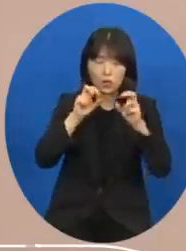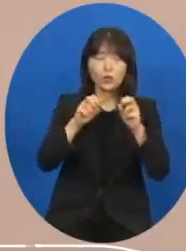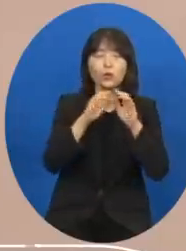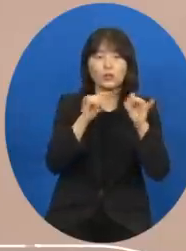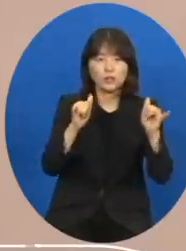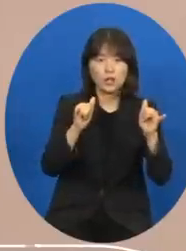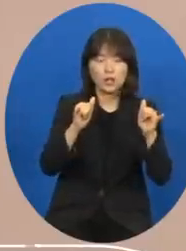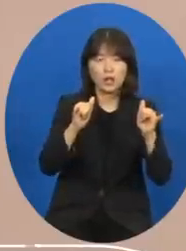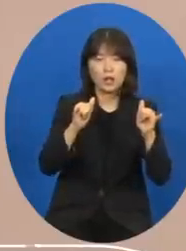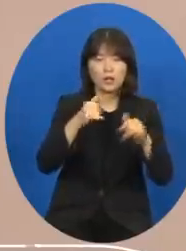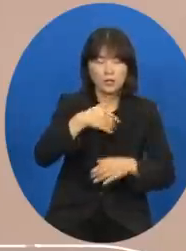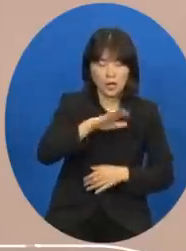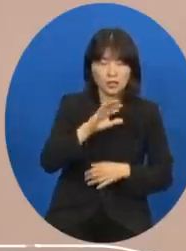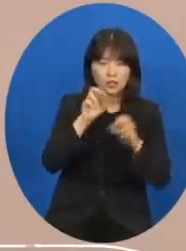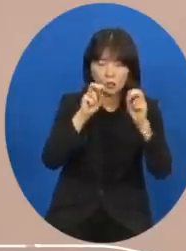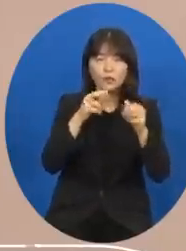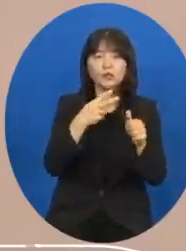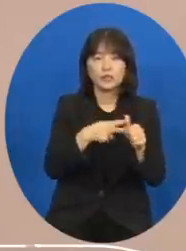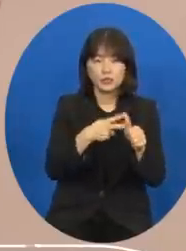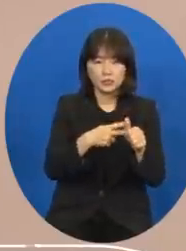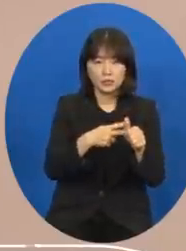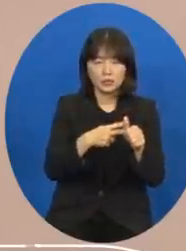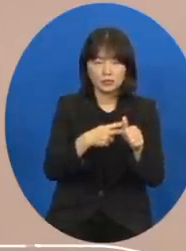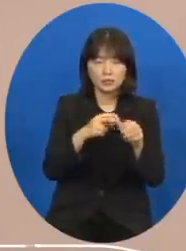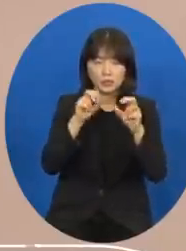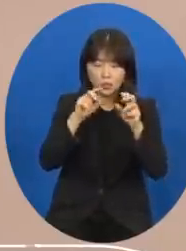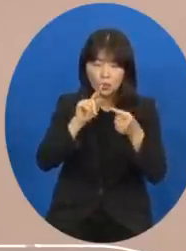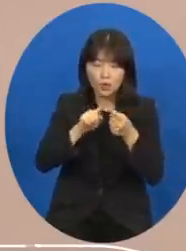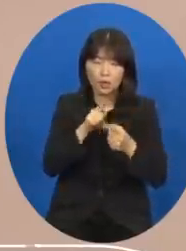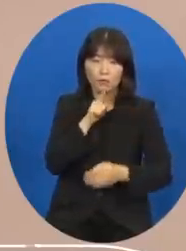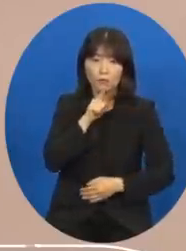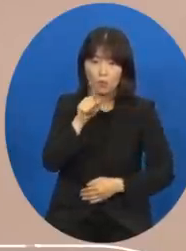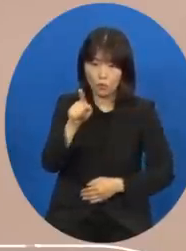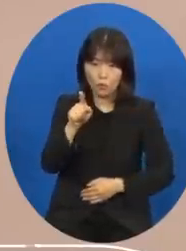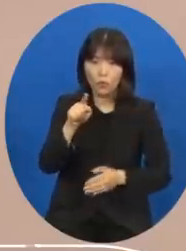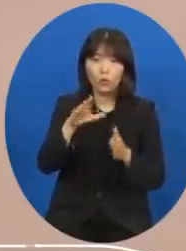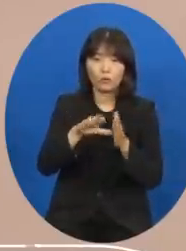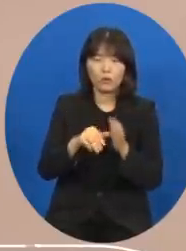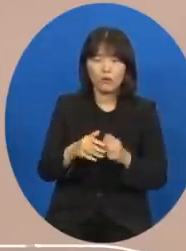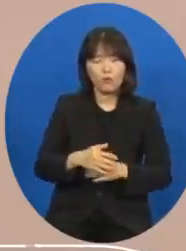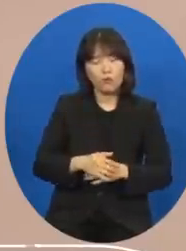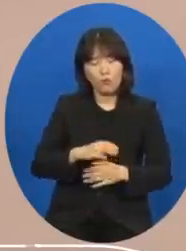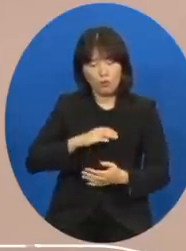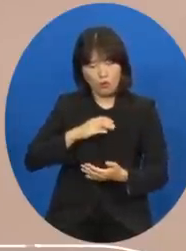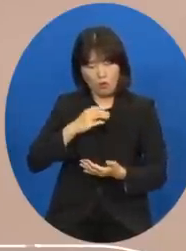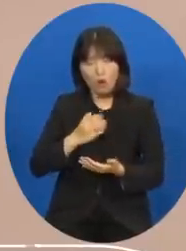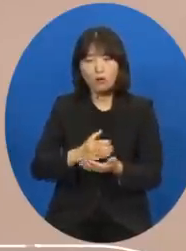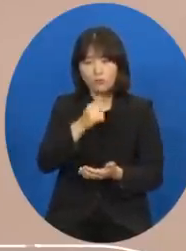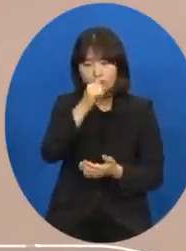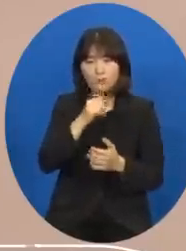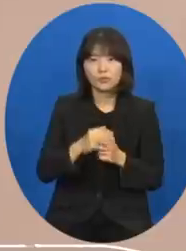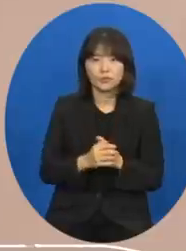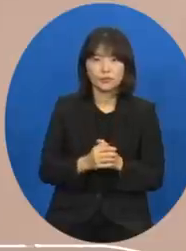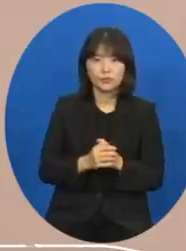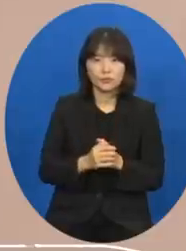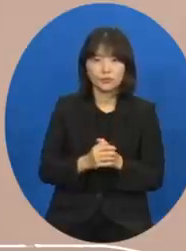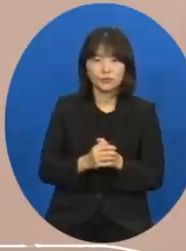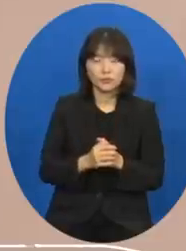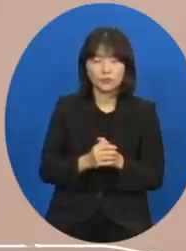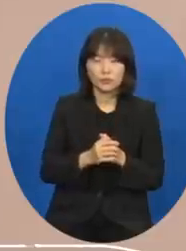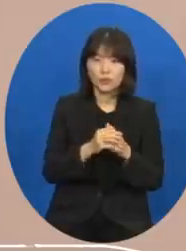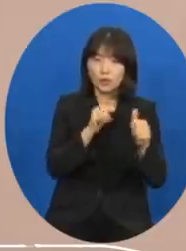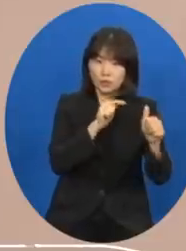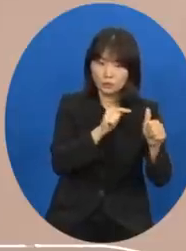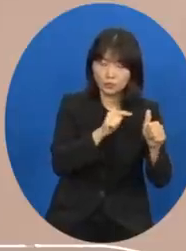계신 선교사님이 선교 보고를 하시는데 굉장한 감동이 있더라고요. 그분이